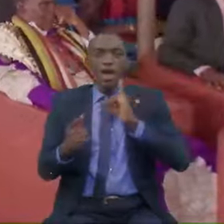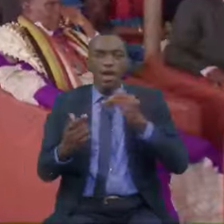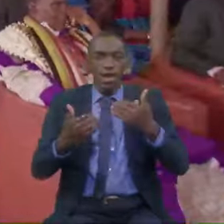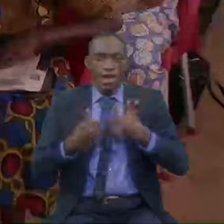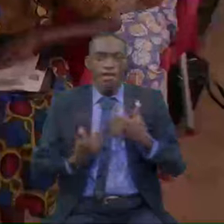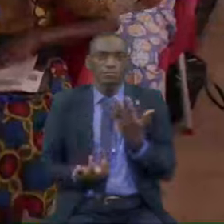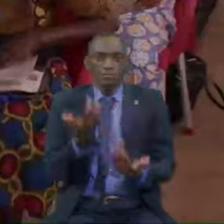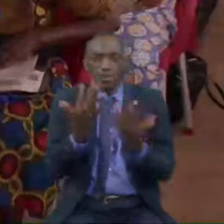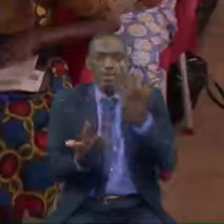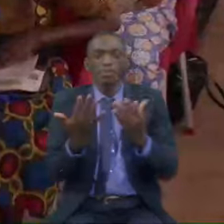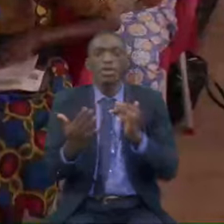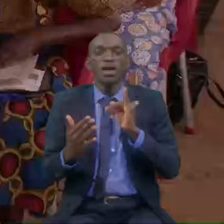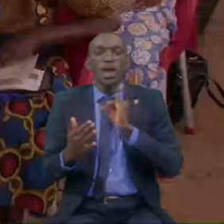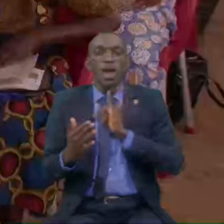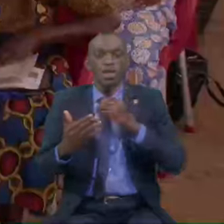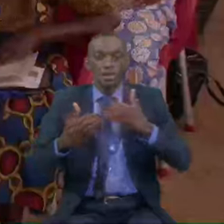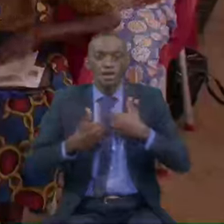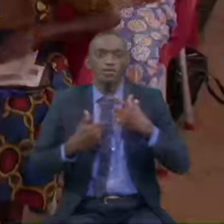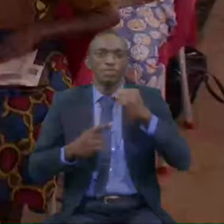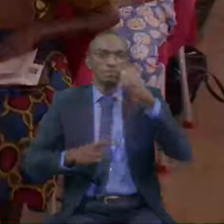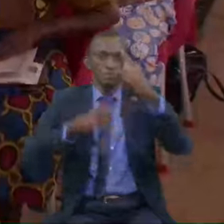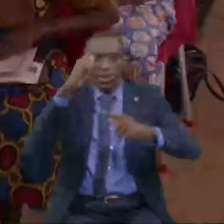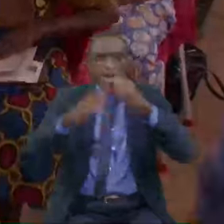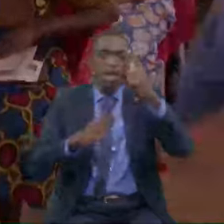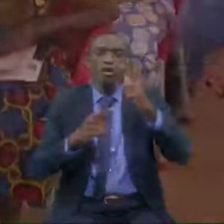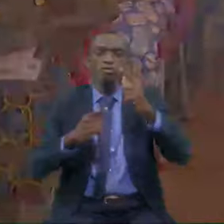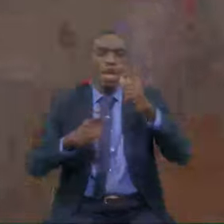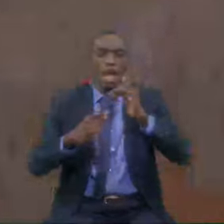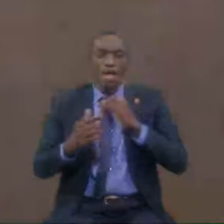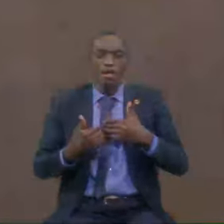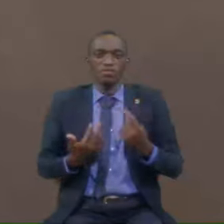J'ai le feu du Saint-Esprit.